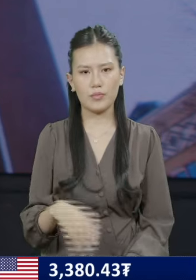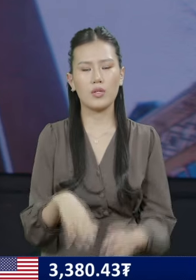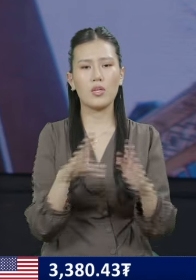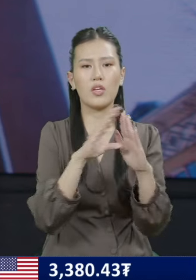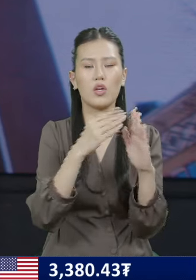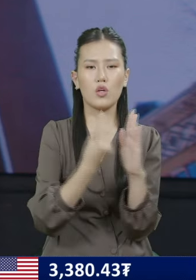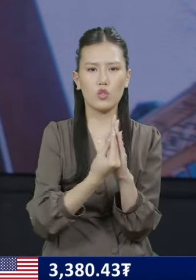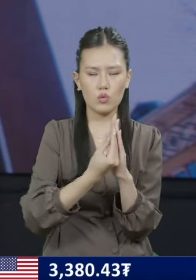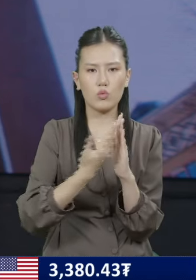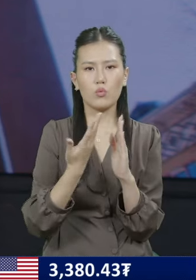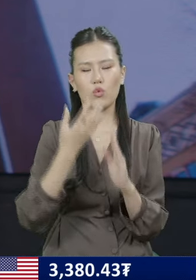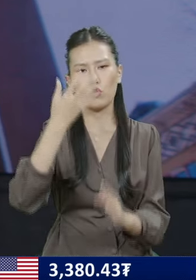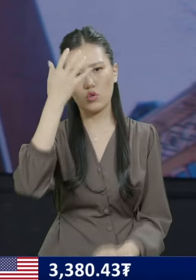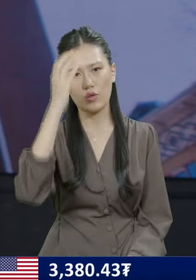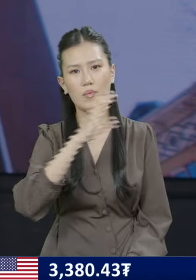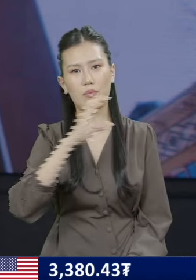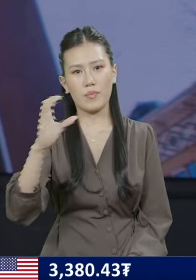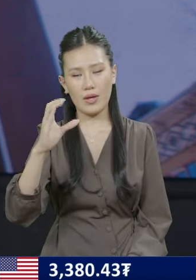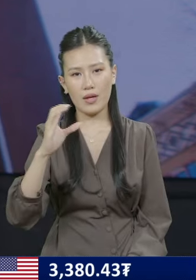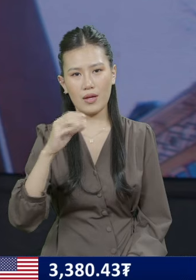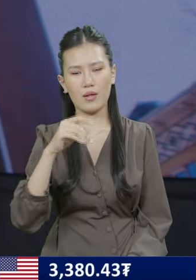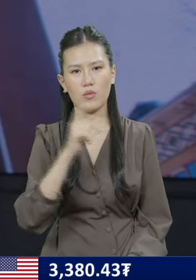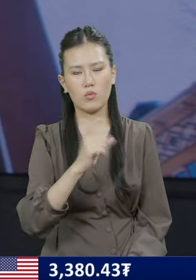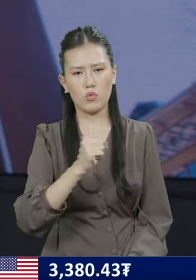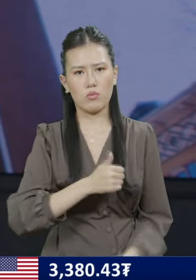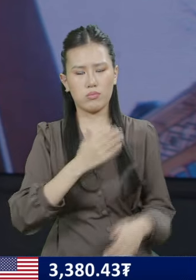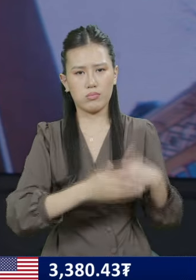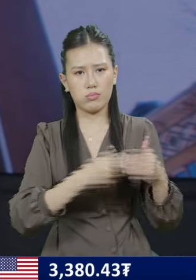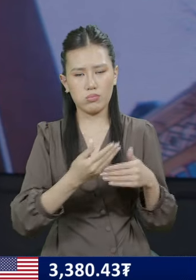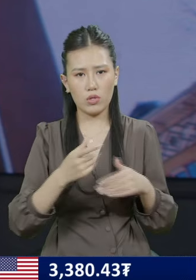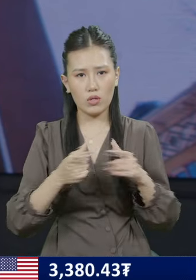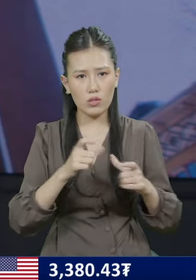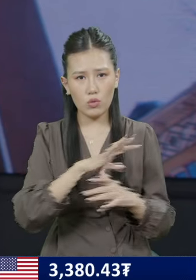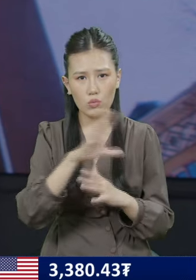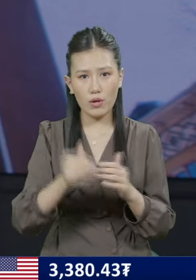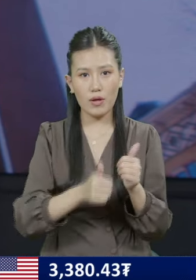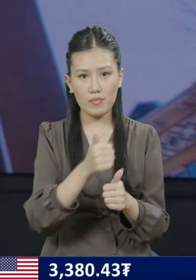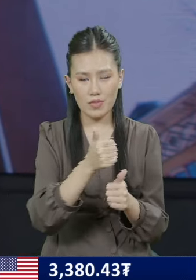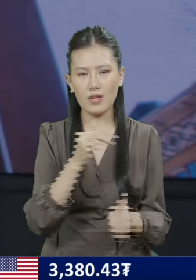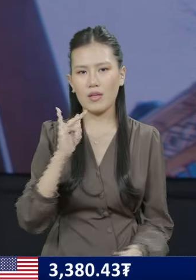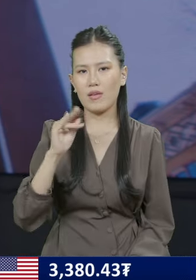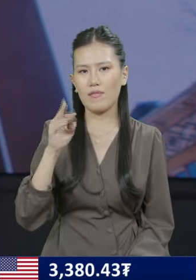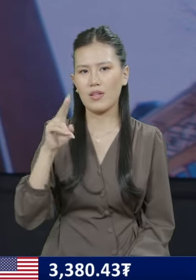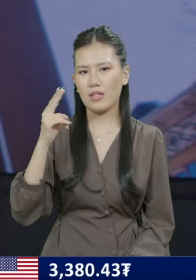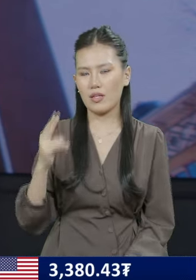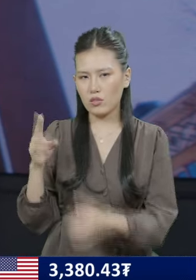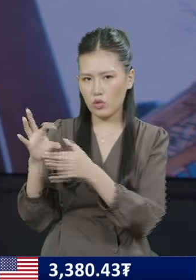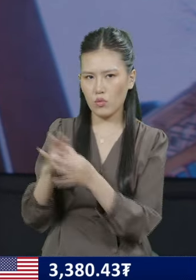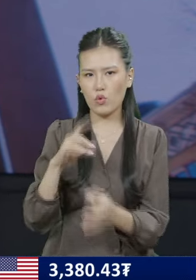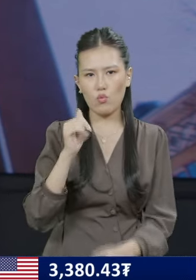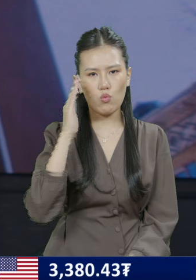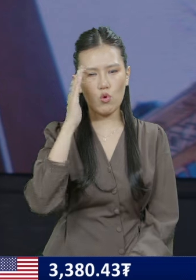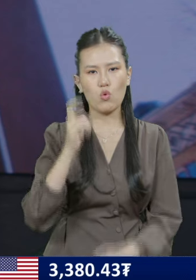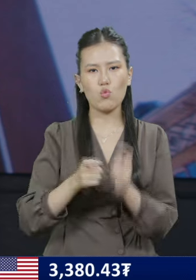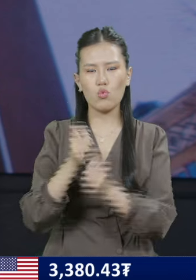төрийн байгууллагын хэрэглээч эрчимдсэн байна. Энэхүү эдийн засгийн үзүүлэлтүүд эрэг гарч байгаа учраас инфляцтай уялдуулан мөнгөний бодлогын хөвг бууруулж